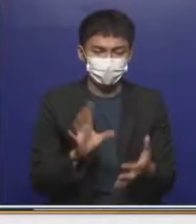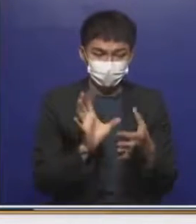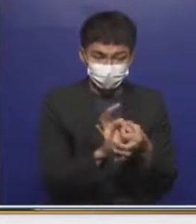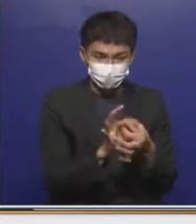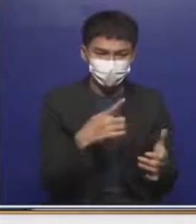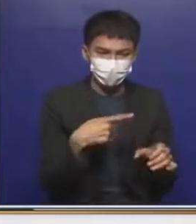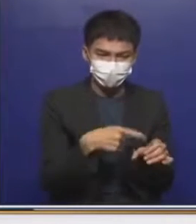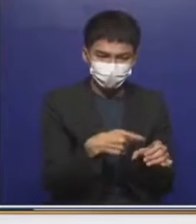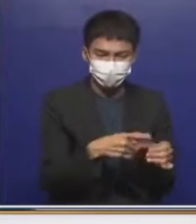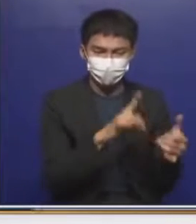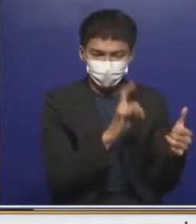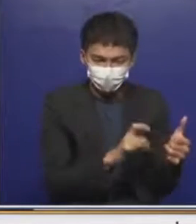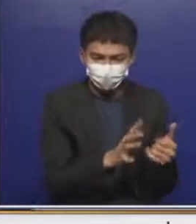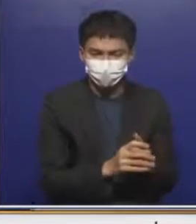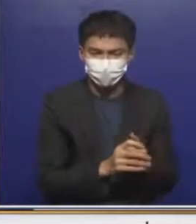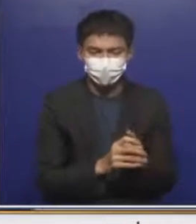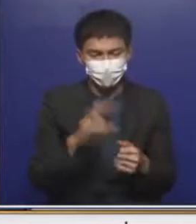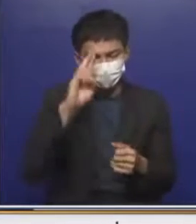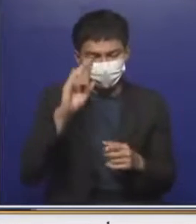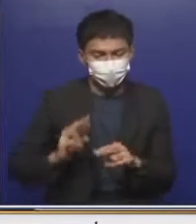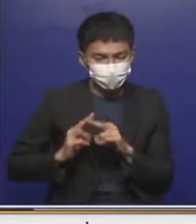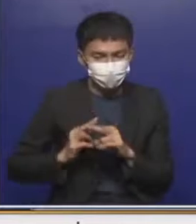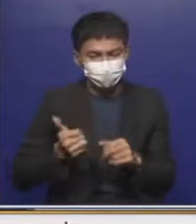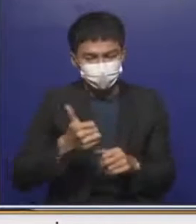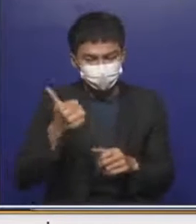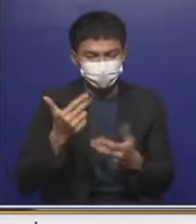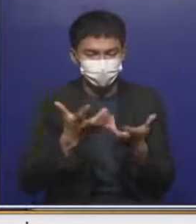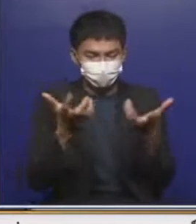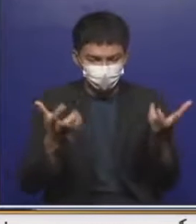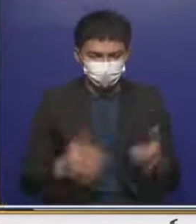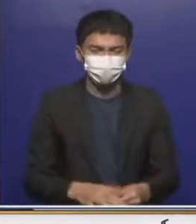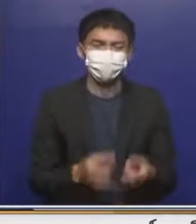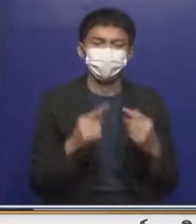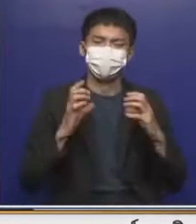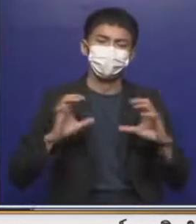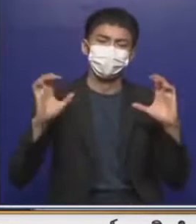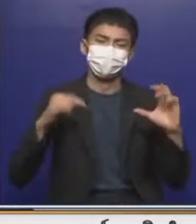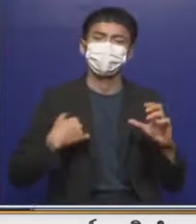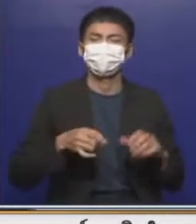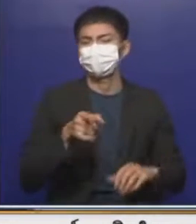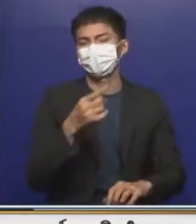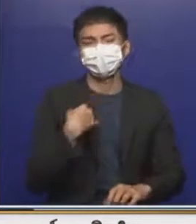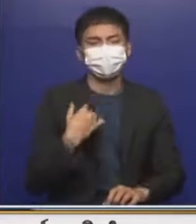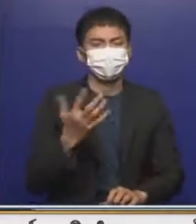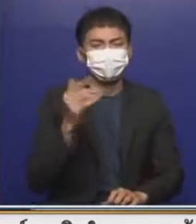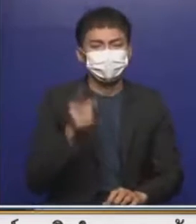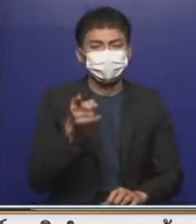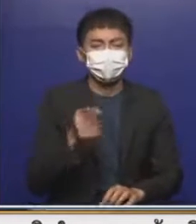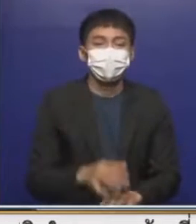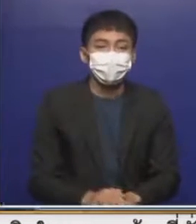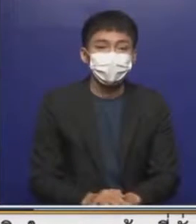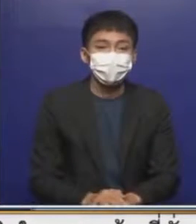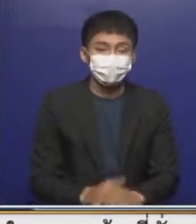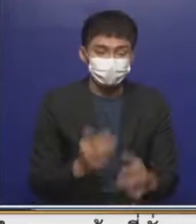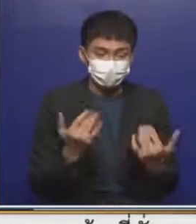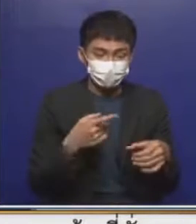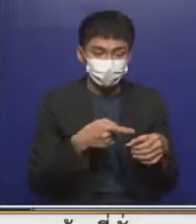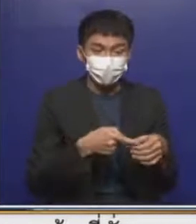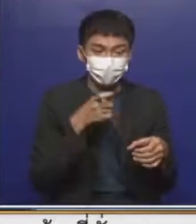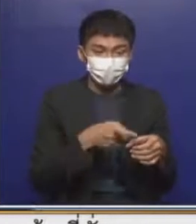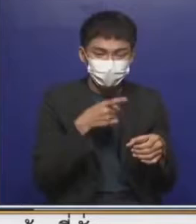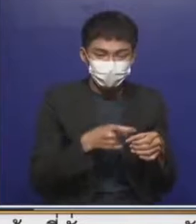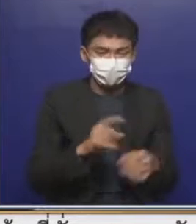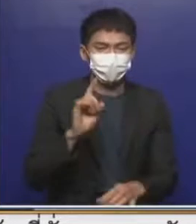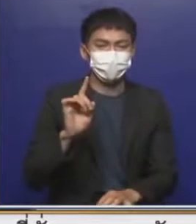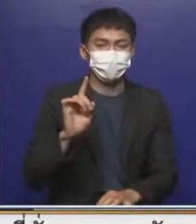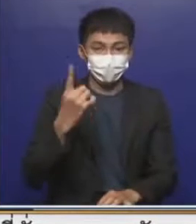เพื่อสร้างคามมนใใหกประชาชนแต่รัฐบาลไม่นำพาเลยวัคซีนที่ฉีดใวนนี้เป็วัคซีนใหม่ใช้ในกรณีฉ